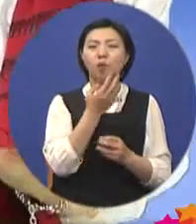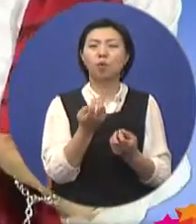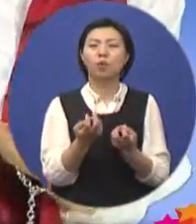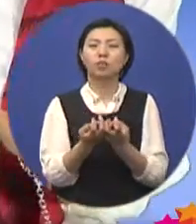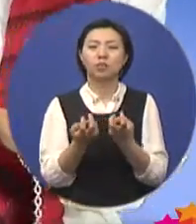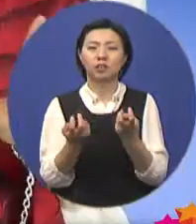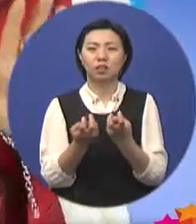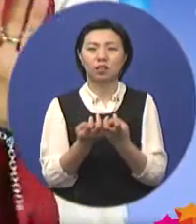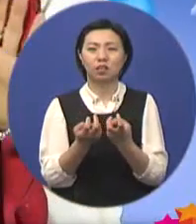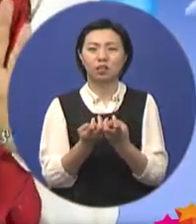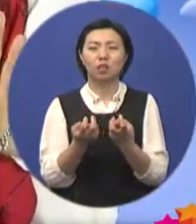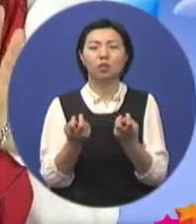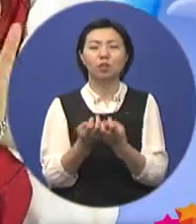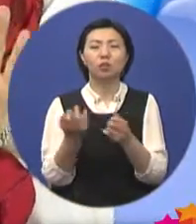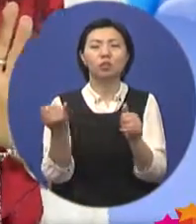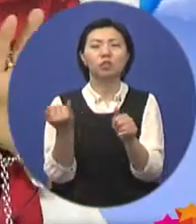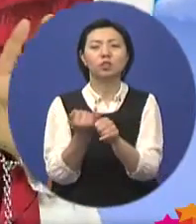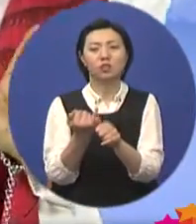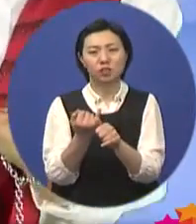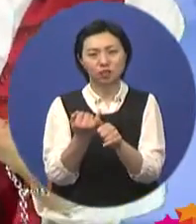어쩔까 어이 보낼까